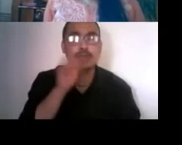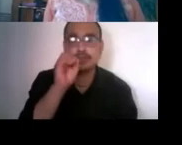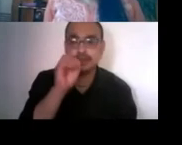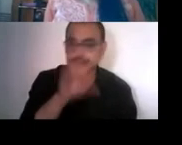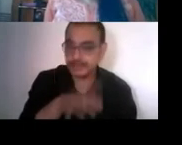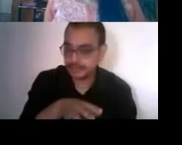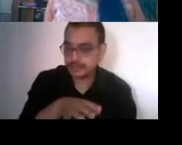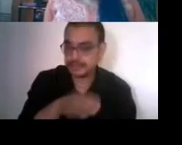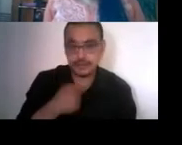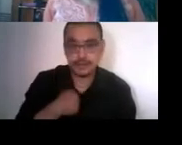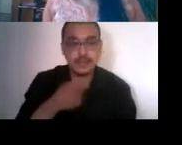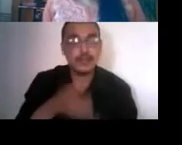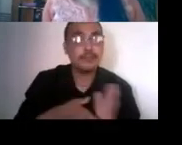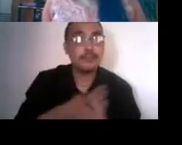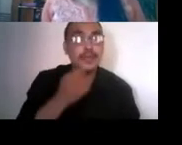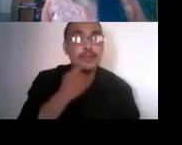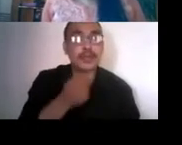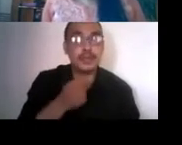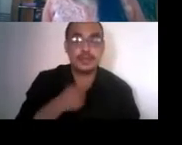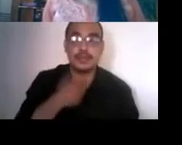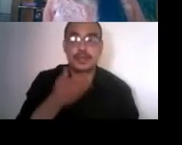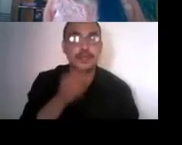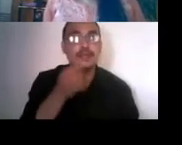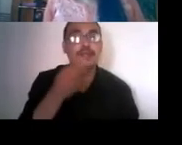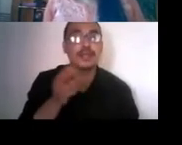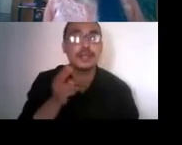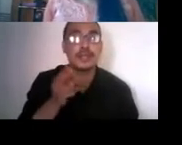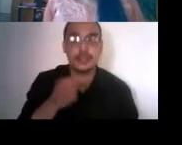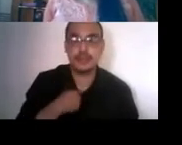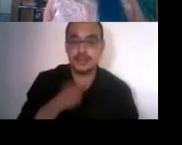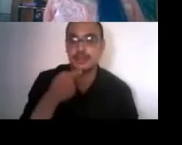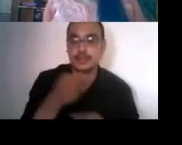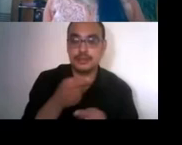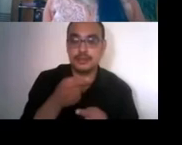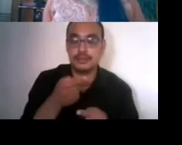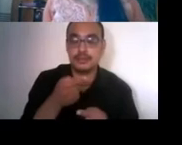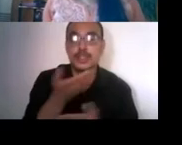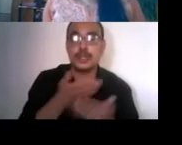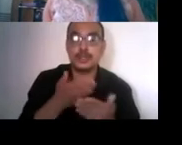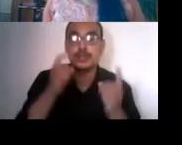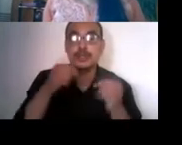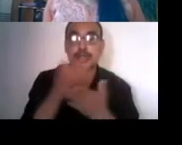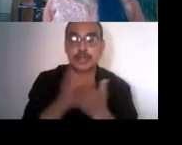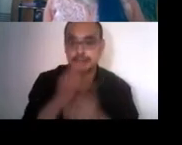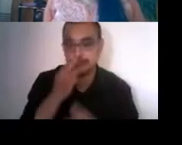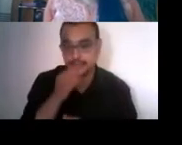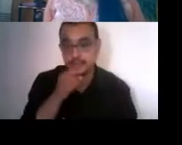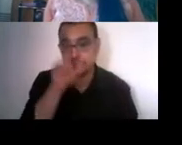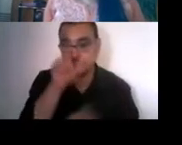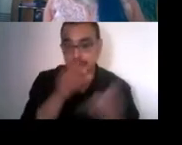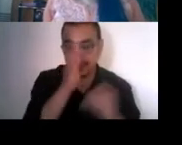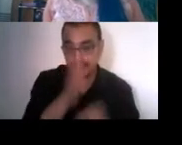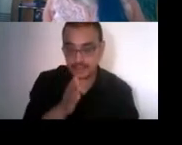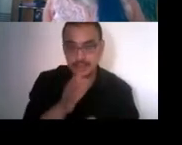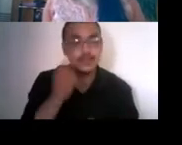भने मलाई त एकजनाले सियर गर्नुभएको थियो एउटा वर्कसपमा त्यो व्यक्तिले सायद दिनमा 100 पटकसम्म